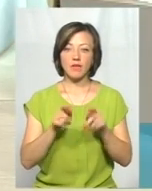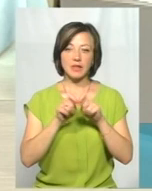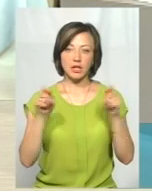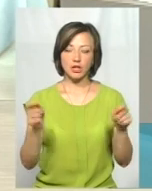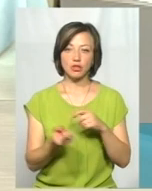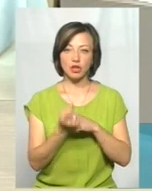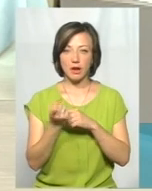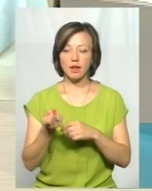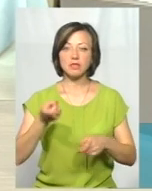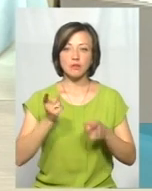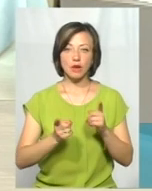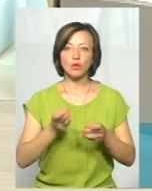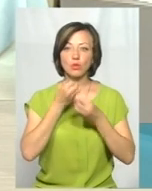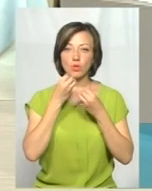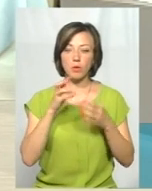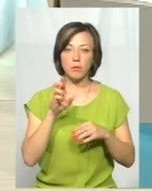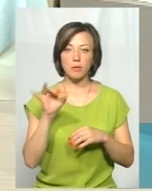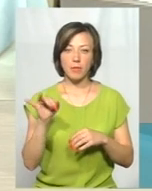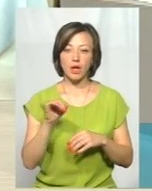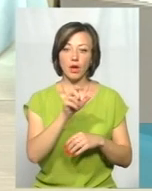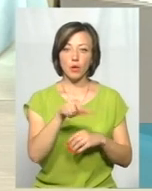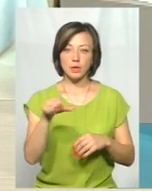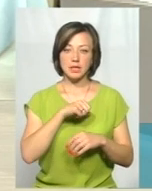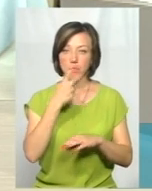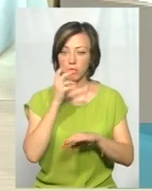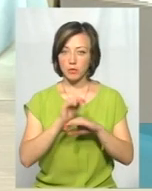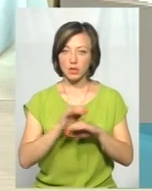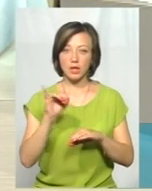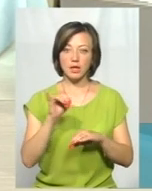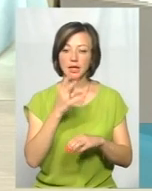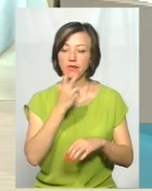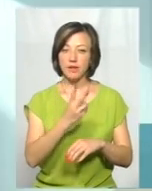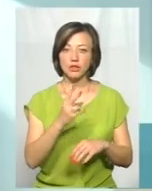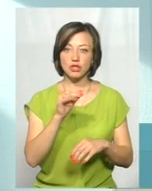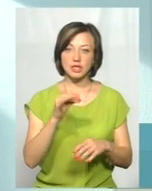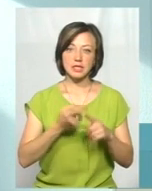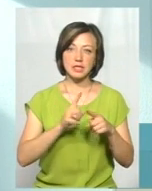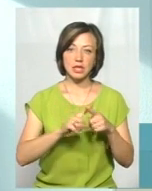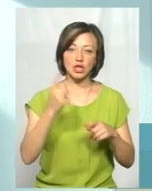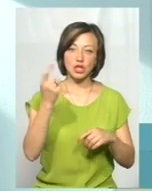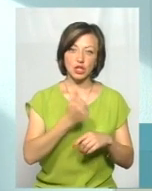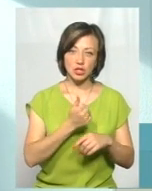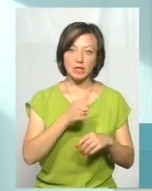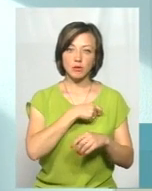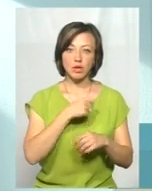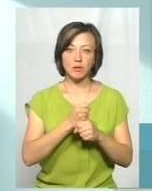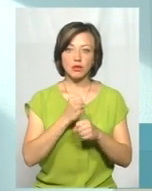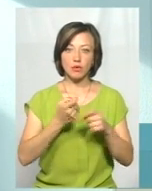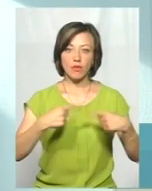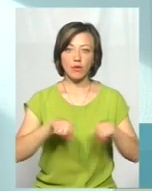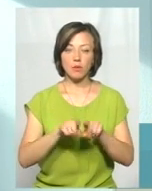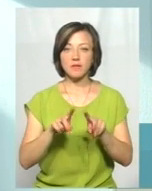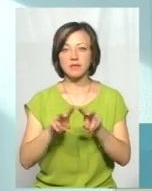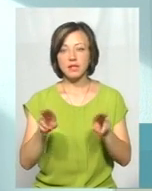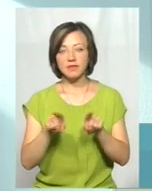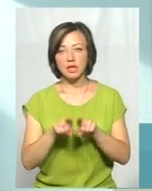джерел. Звичайно, що було б добре, коли б і виборці самі помічали і дивилися, якщо чи це пленарний тиждень, і депутат працює в окрузі, чи це таки все,